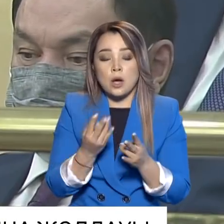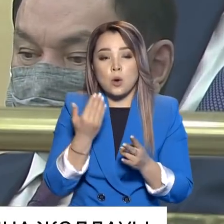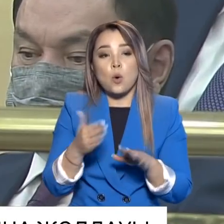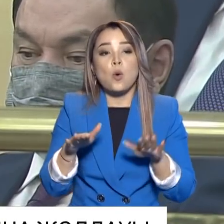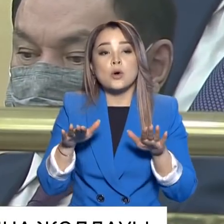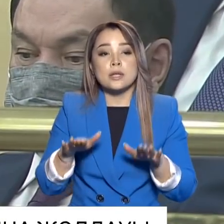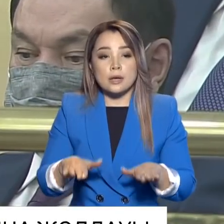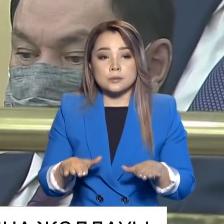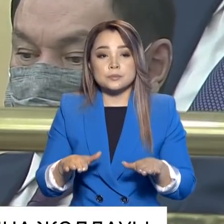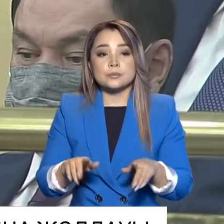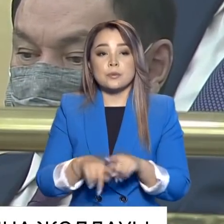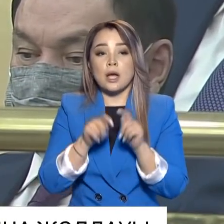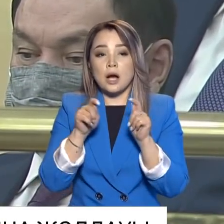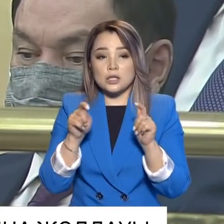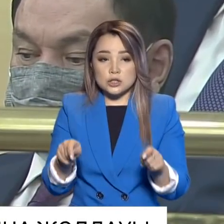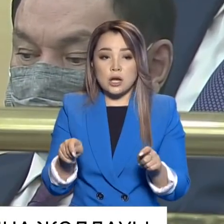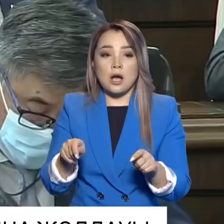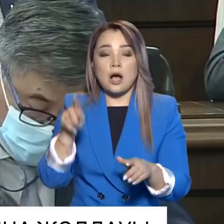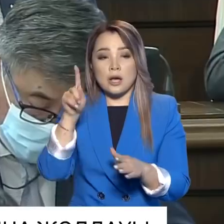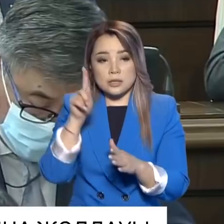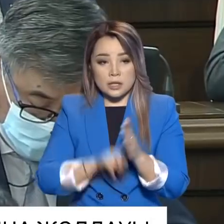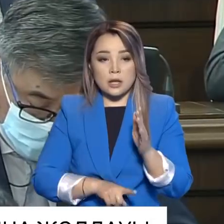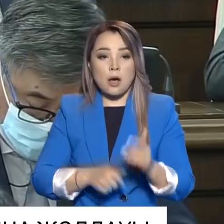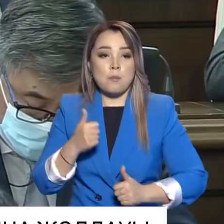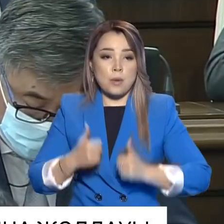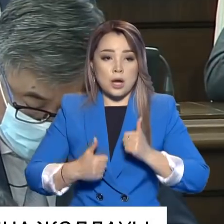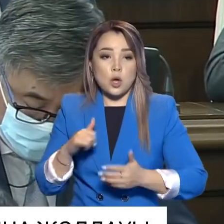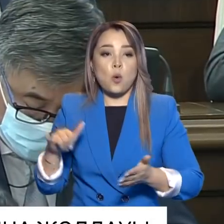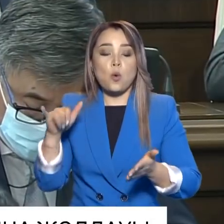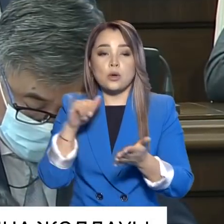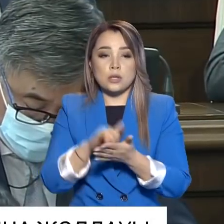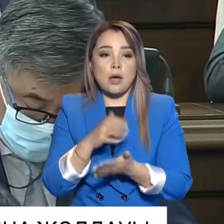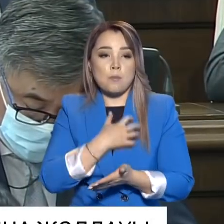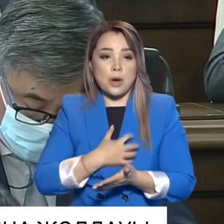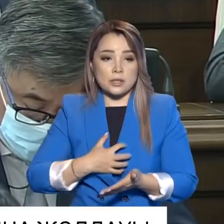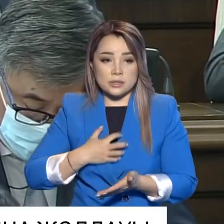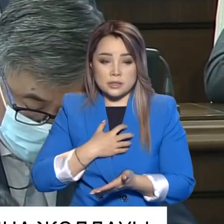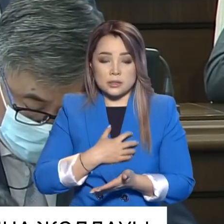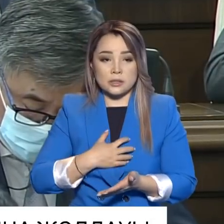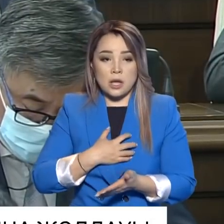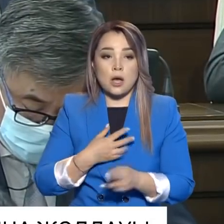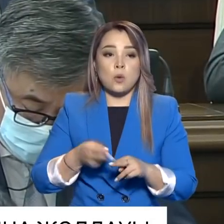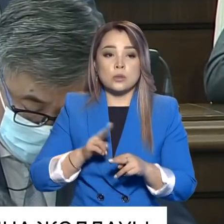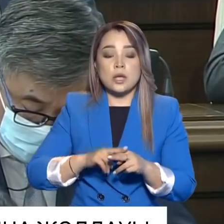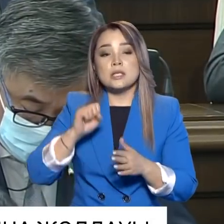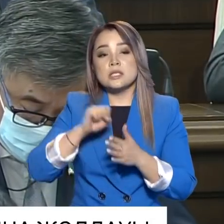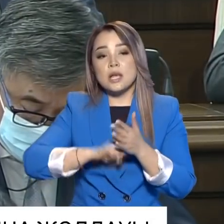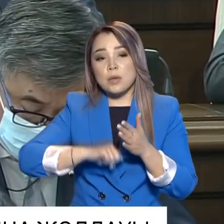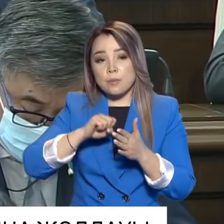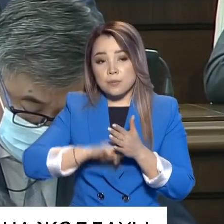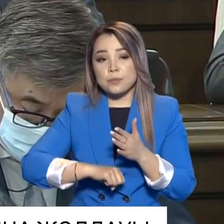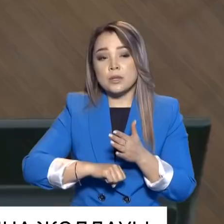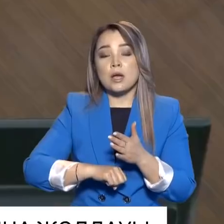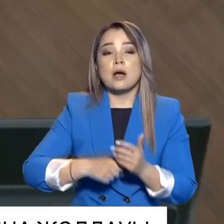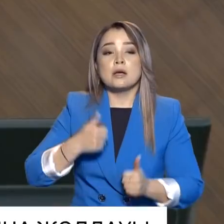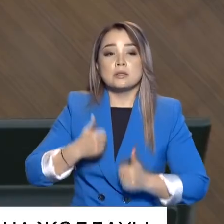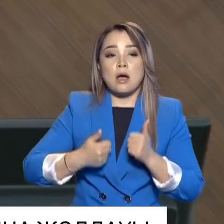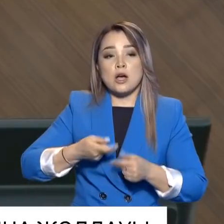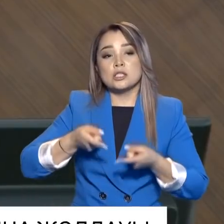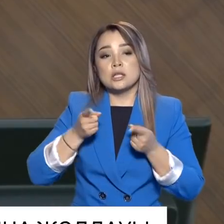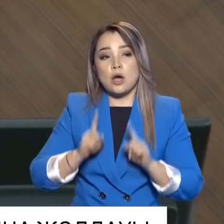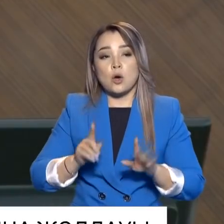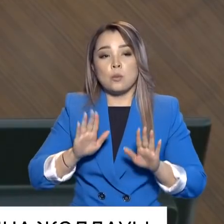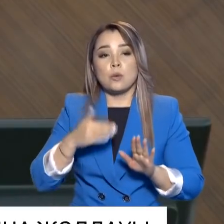орнына ашық әрі әділ бәсеке орнату өте маңызды. Себебі, нағыз